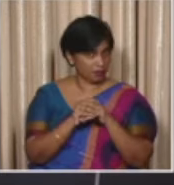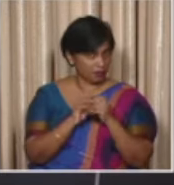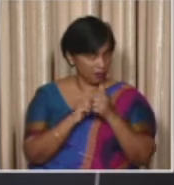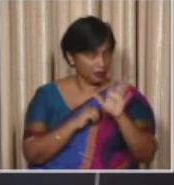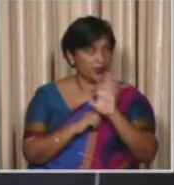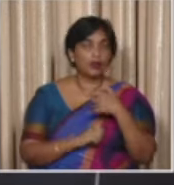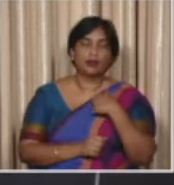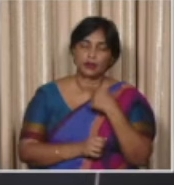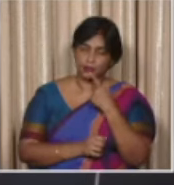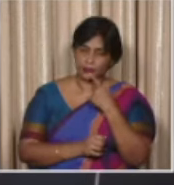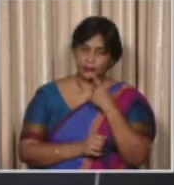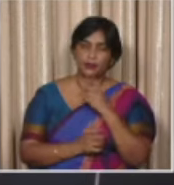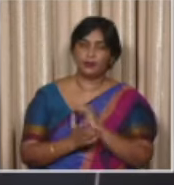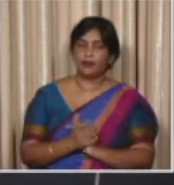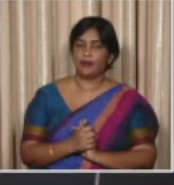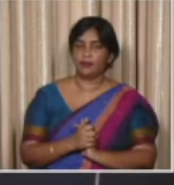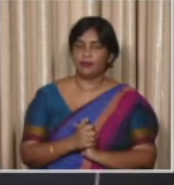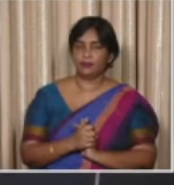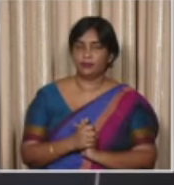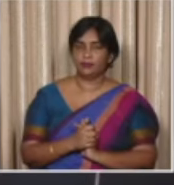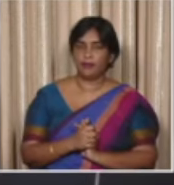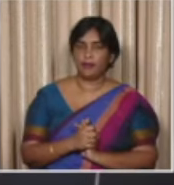ඔව්.